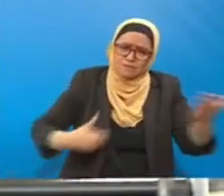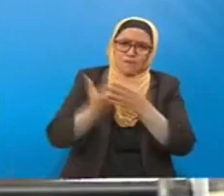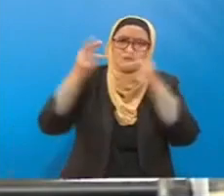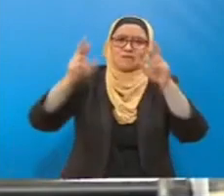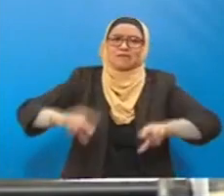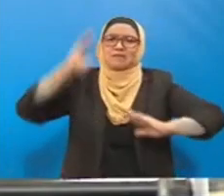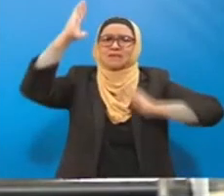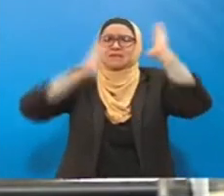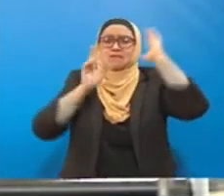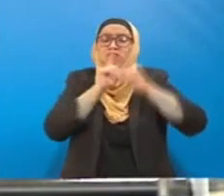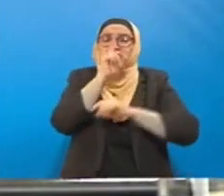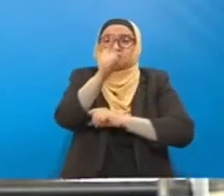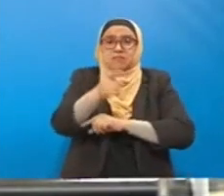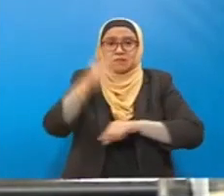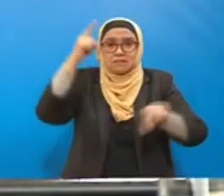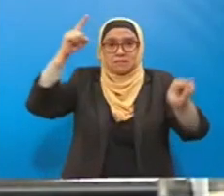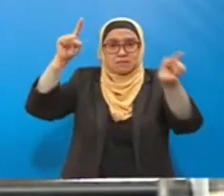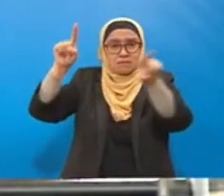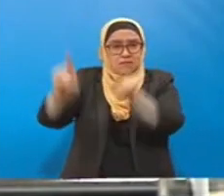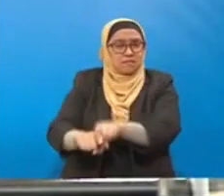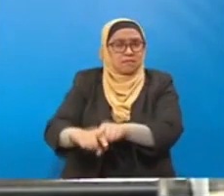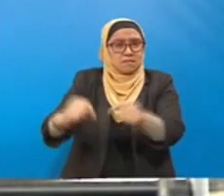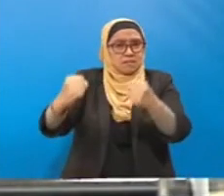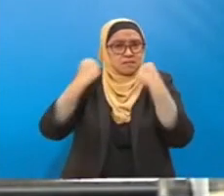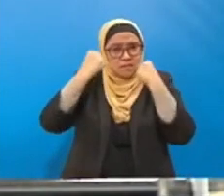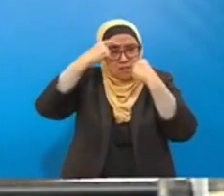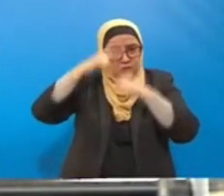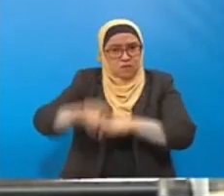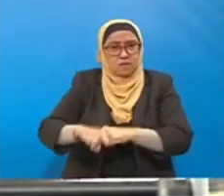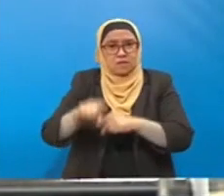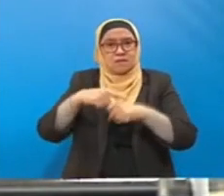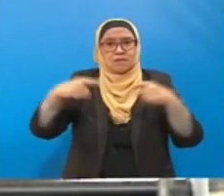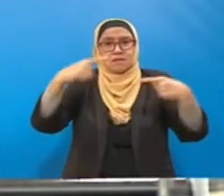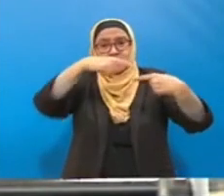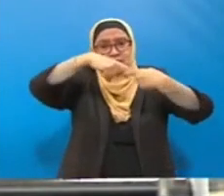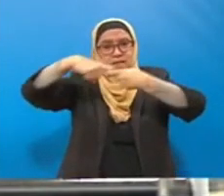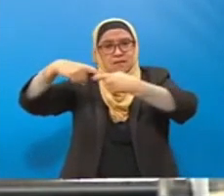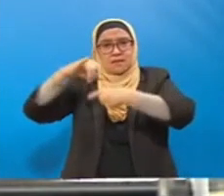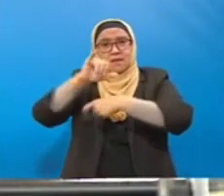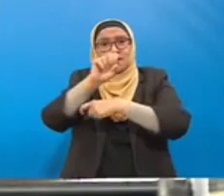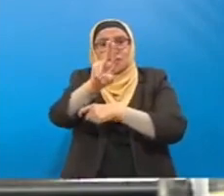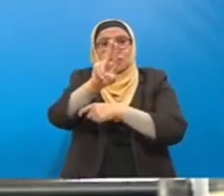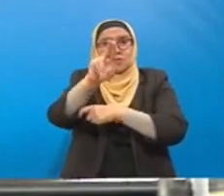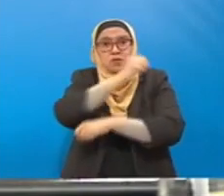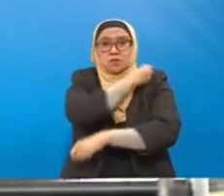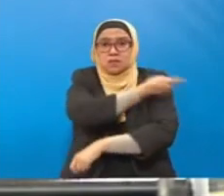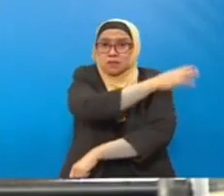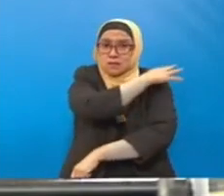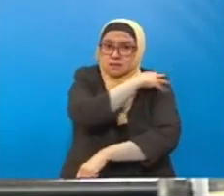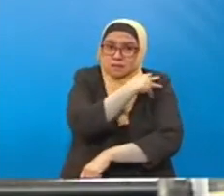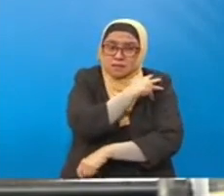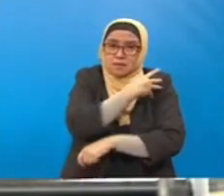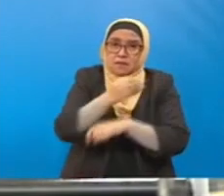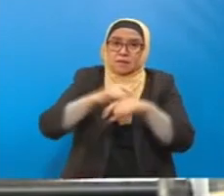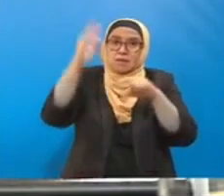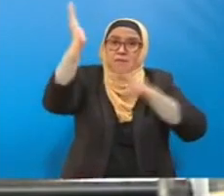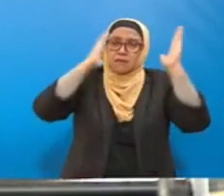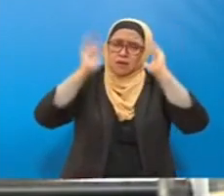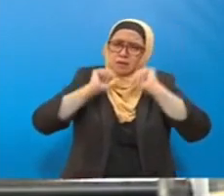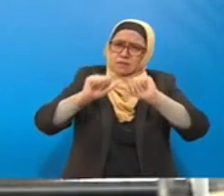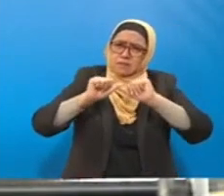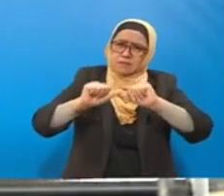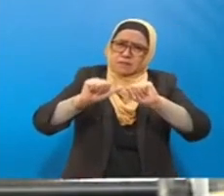Persepam and yang Teguh berhubung isu Palestine Malaysia akan terus menyokong perjuangan rakyat Palestin